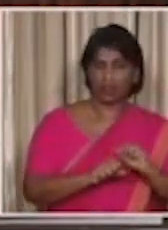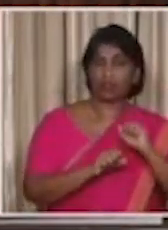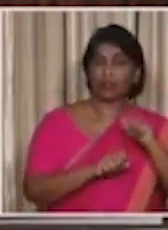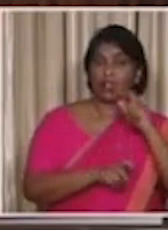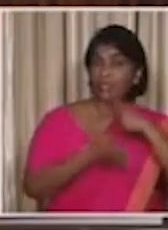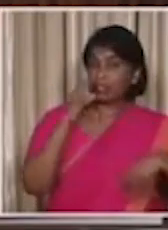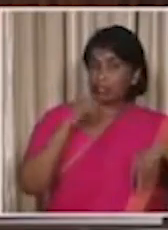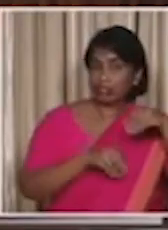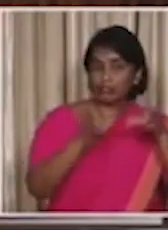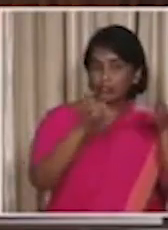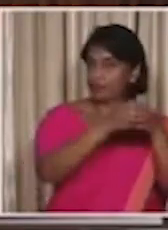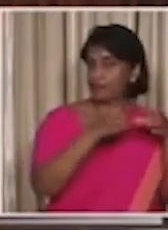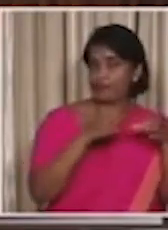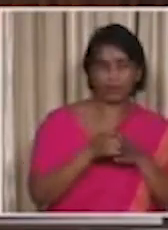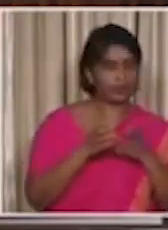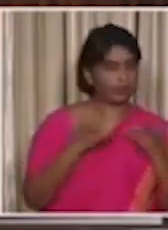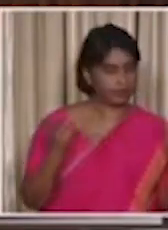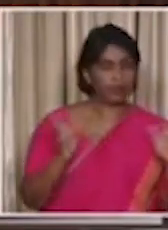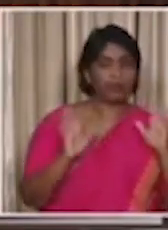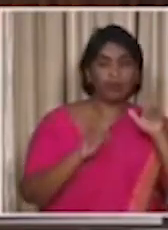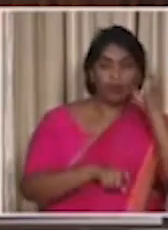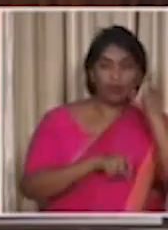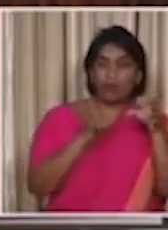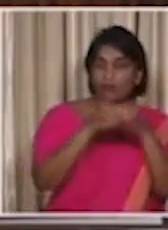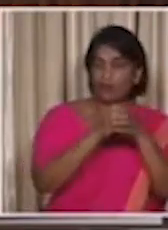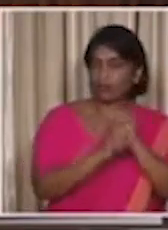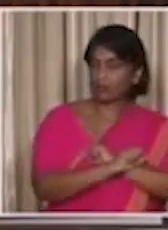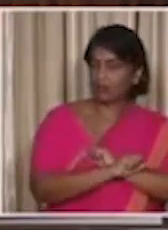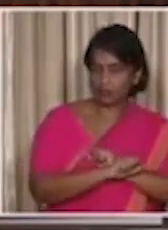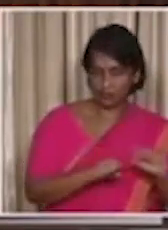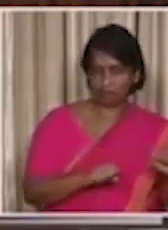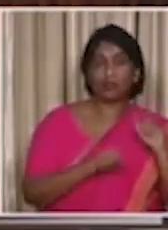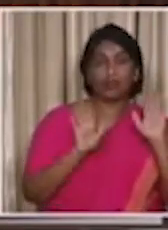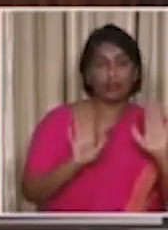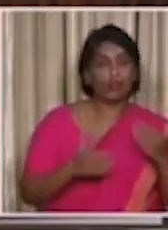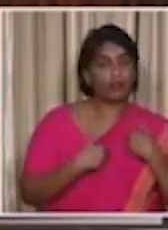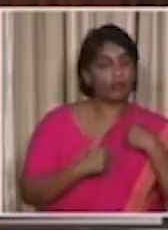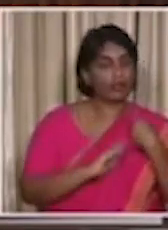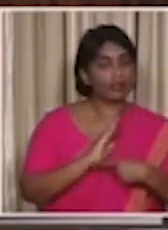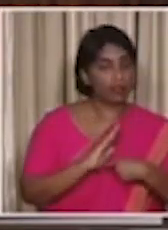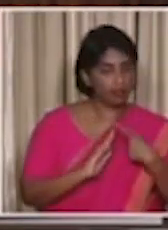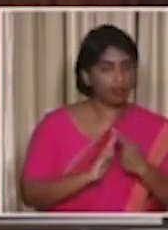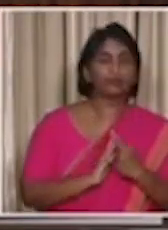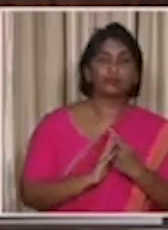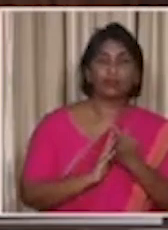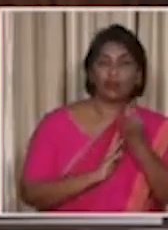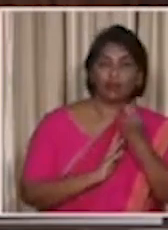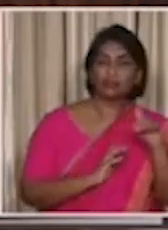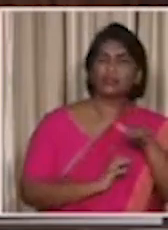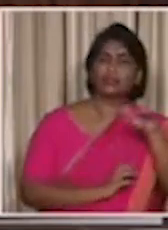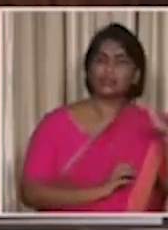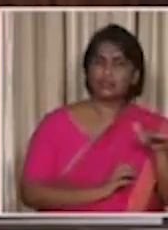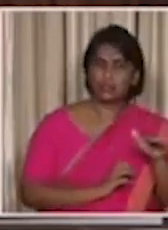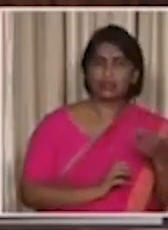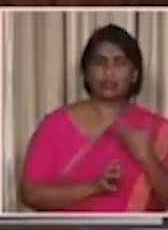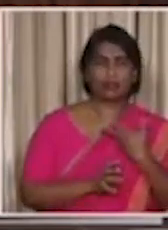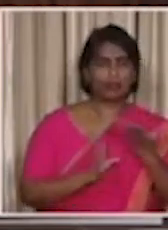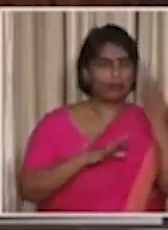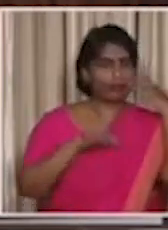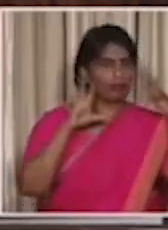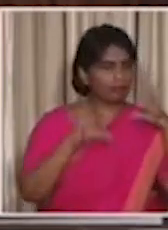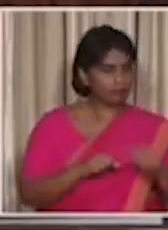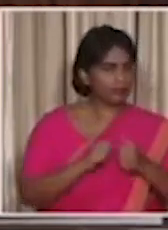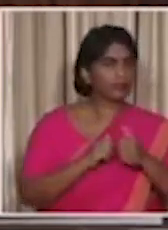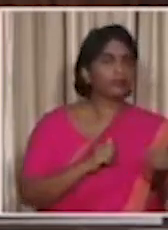කිසිදු දේශපාලන පක්ෂයකට නැහැ. කිසිදු කණ්ඩායමකට නැහැ. අපේ මාතෘභූමි ආර්ථිකව සමාජීය යටත් විජිතයක් බවට